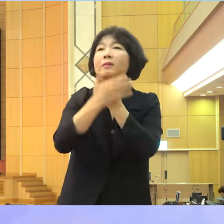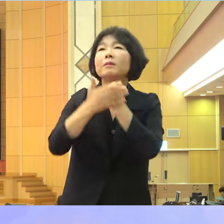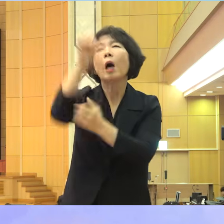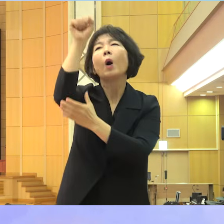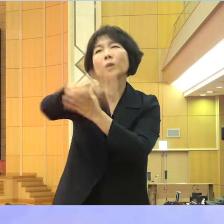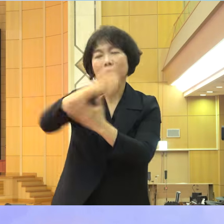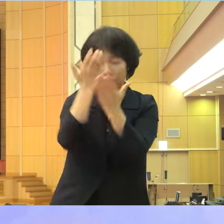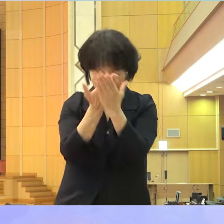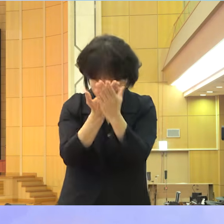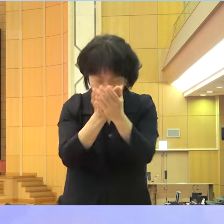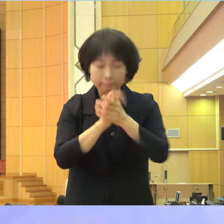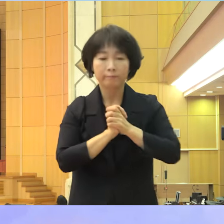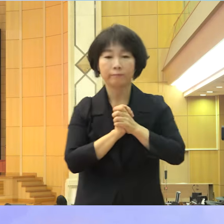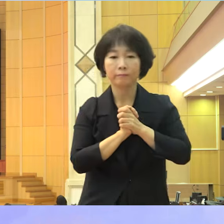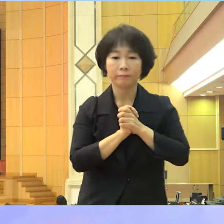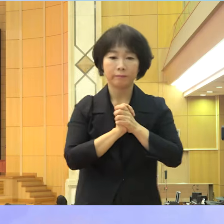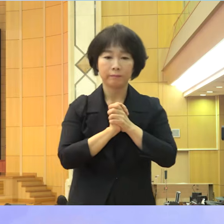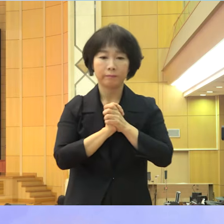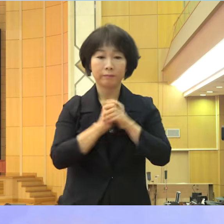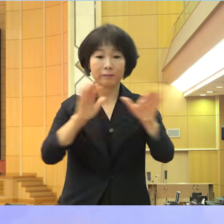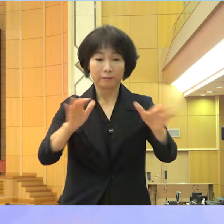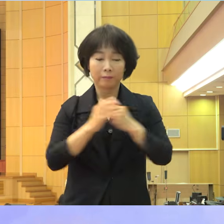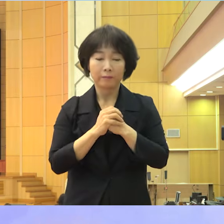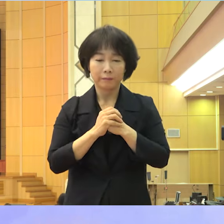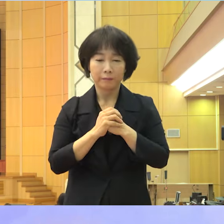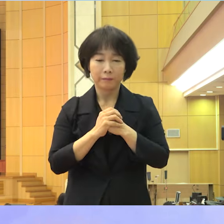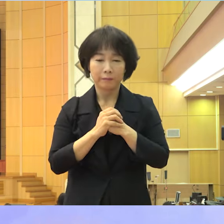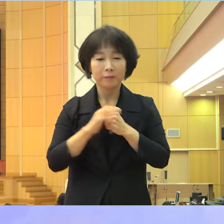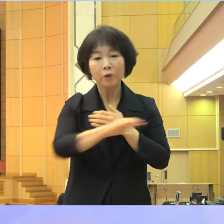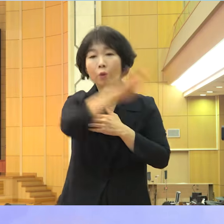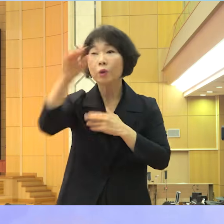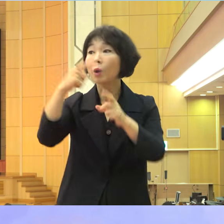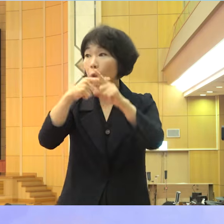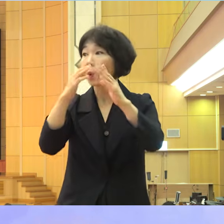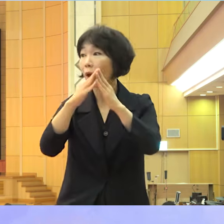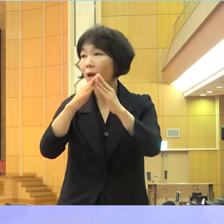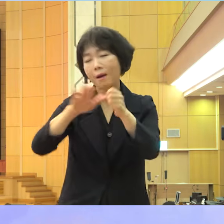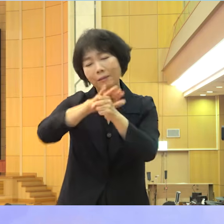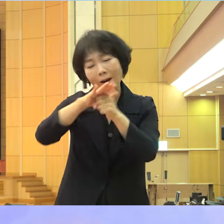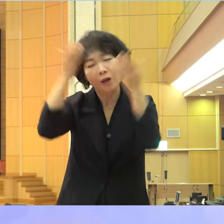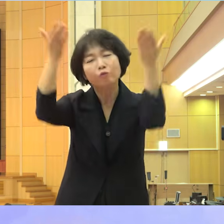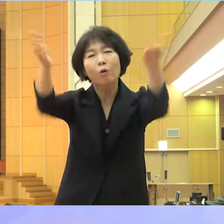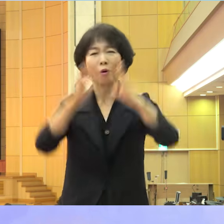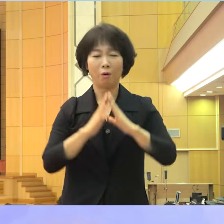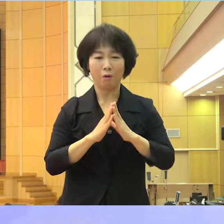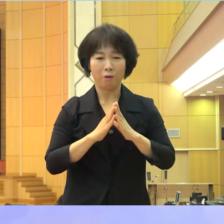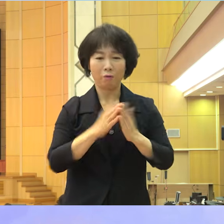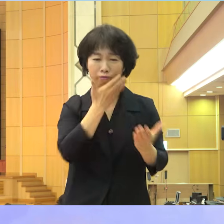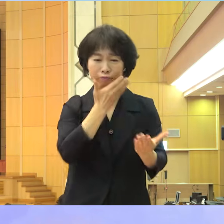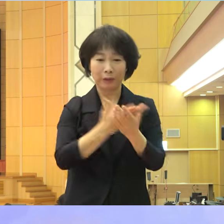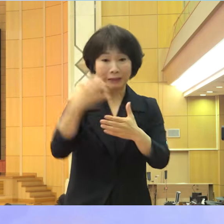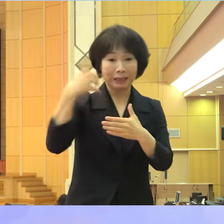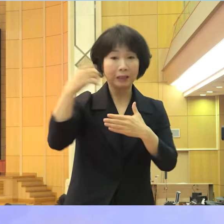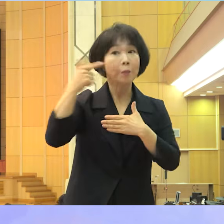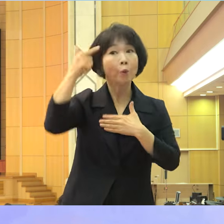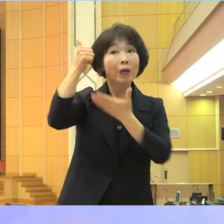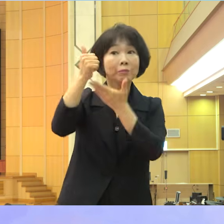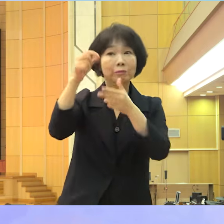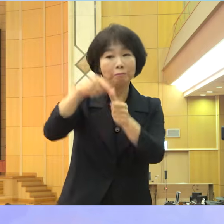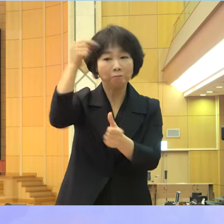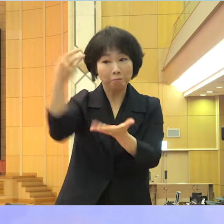은총을 베풀어 주시옵소서. 아버지 하나님, 우리 녹산교회를 사랑하여 주셔서 귀하신 사자